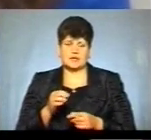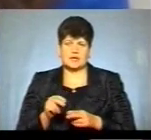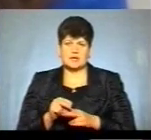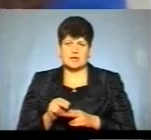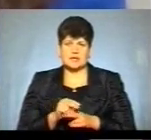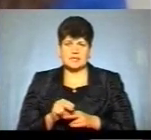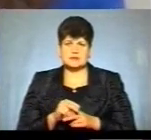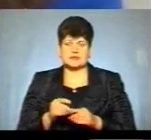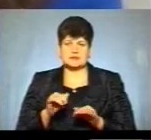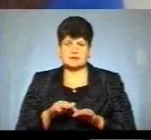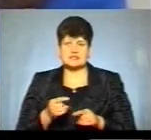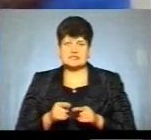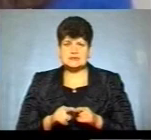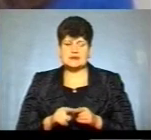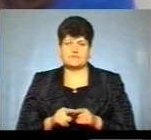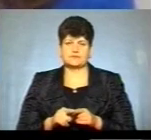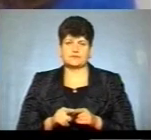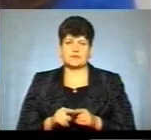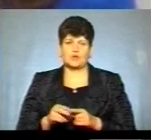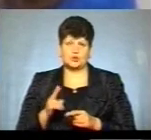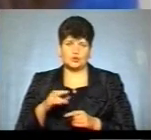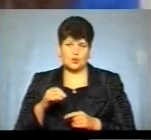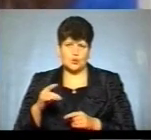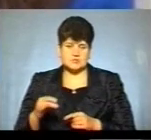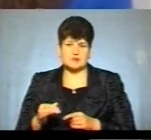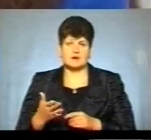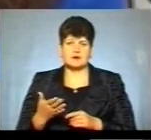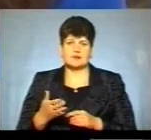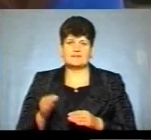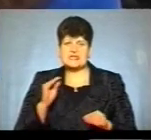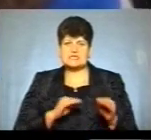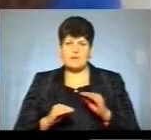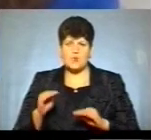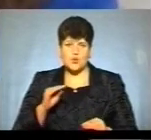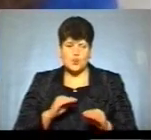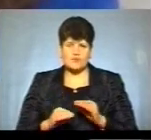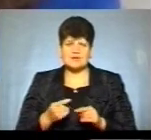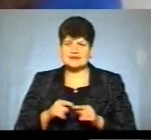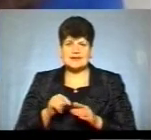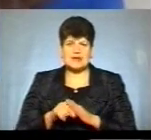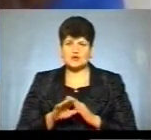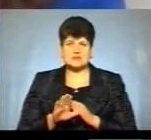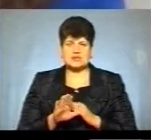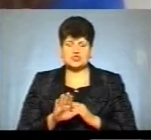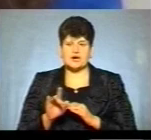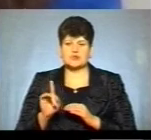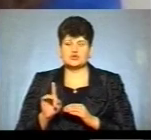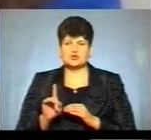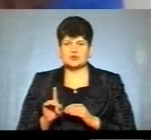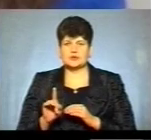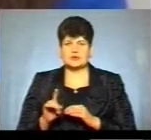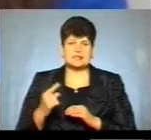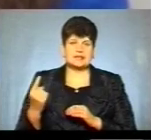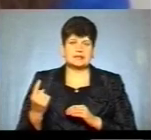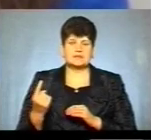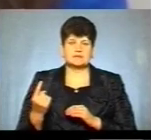Що ці пігулки, вони є дозовані, вони є апробовані і вони є запаковані. Це не означає, що людина